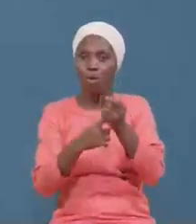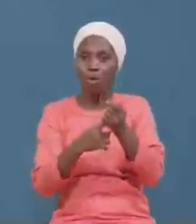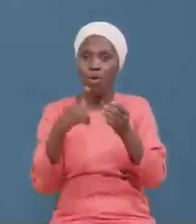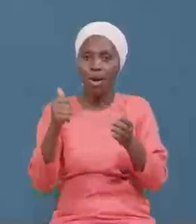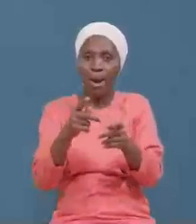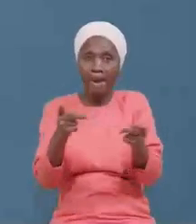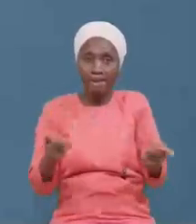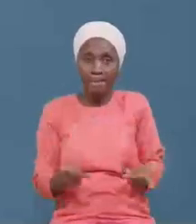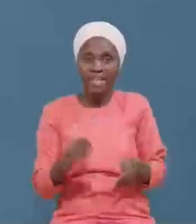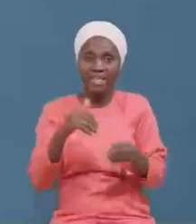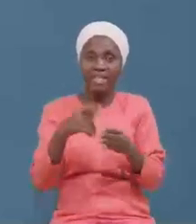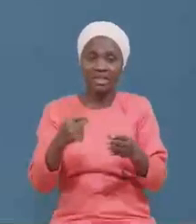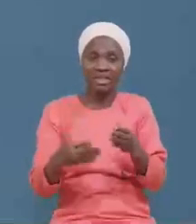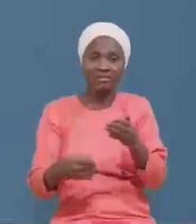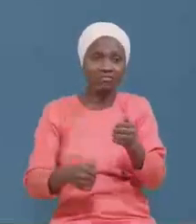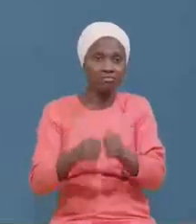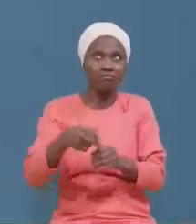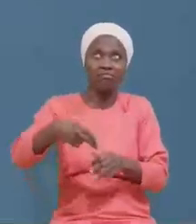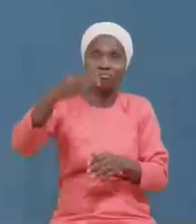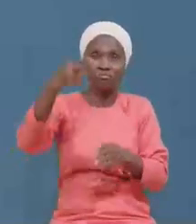placé sur les nues.